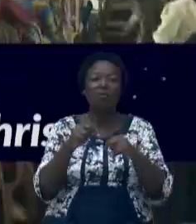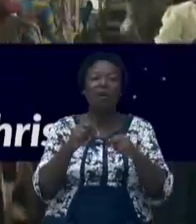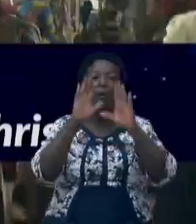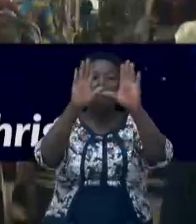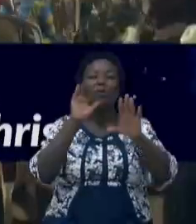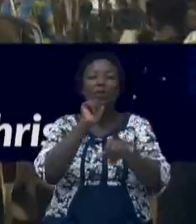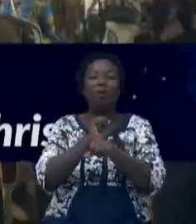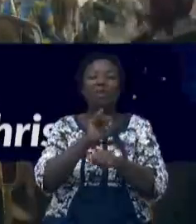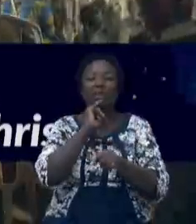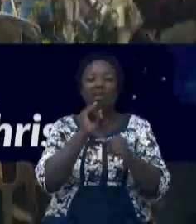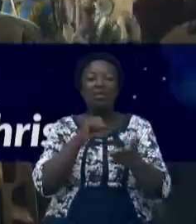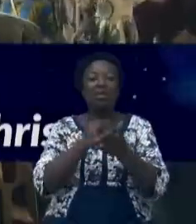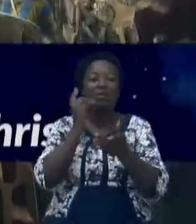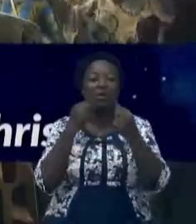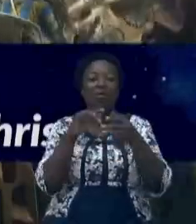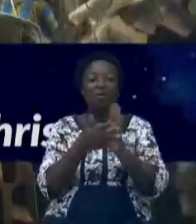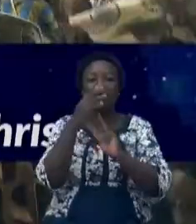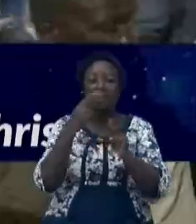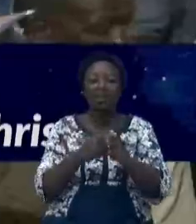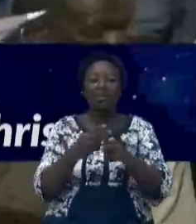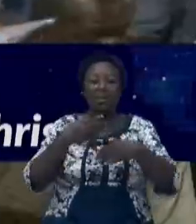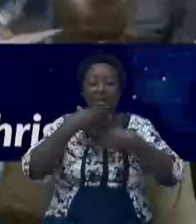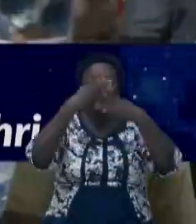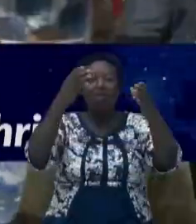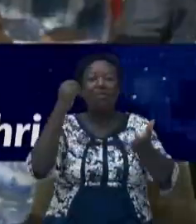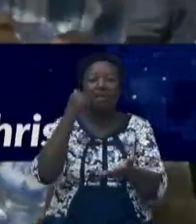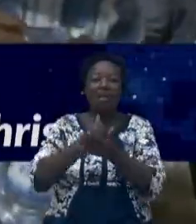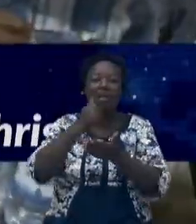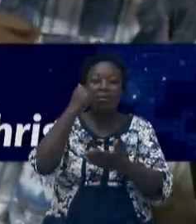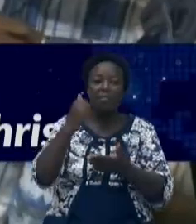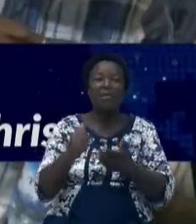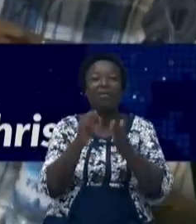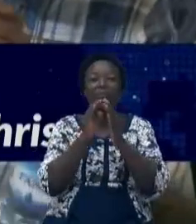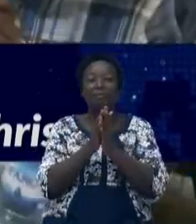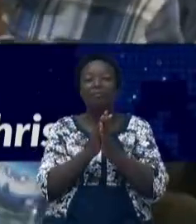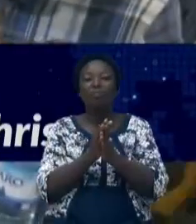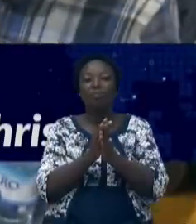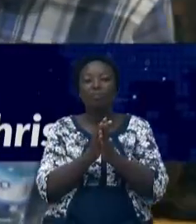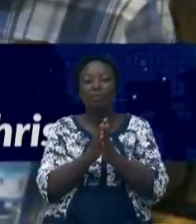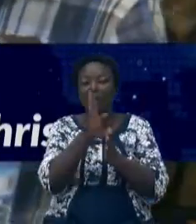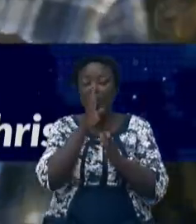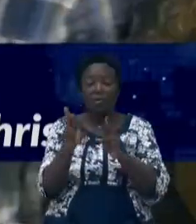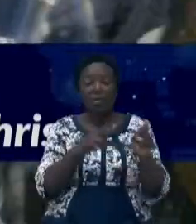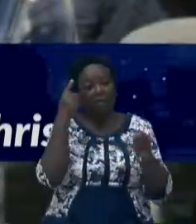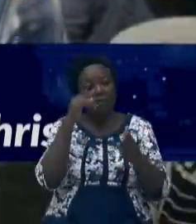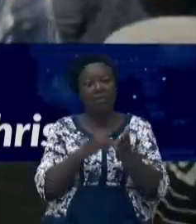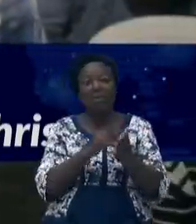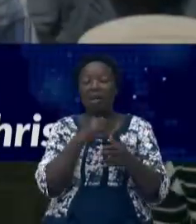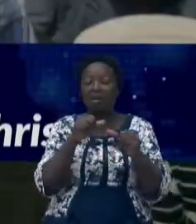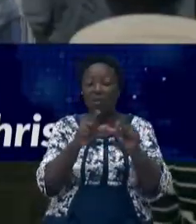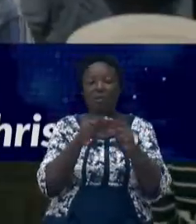ça va venir ingres a maintenant un plus grand à mais